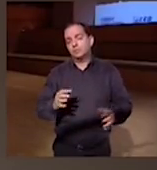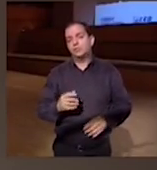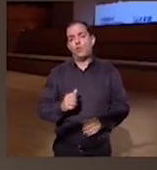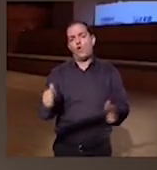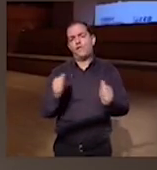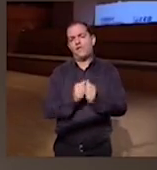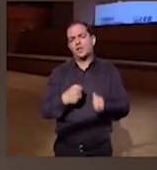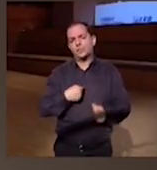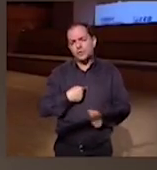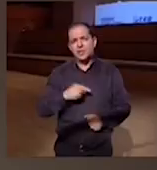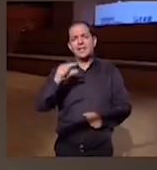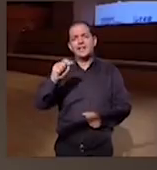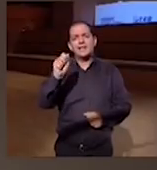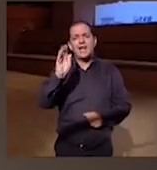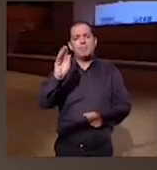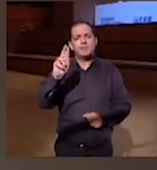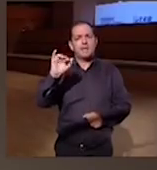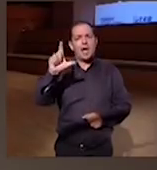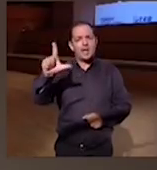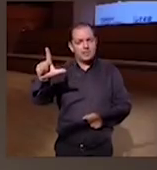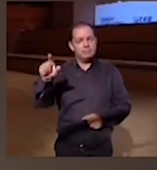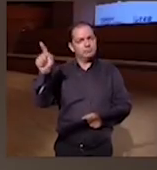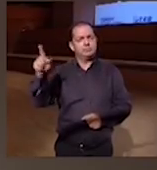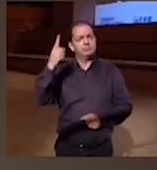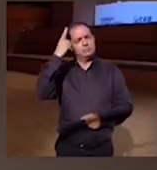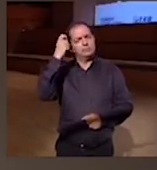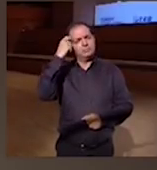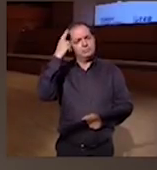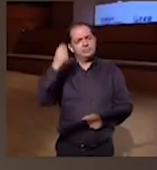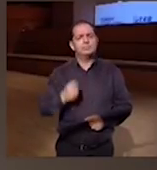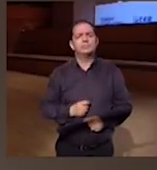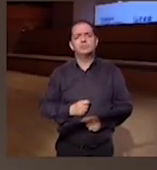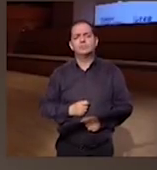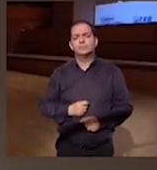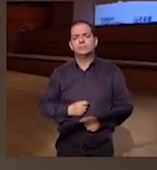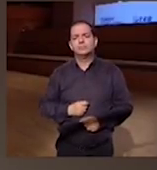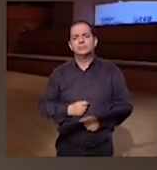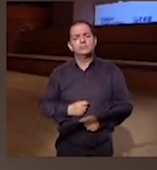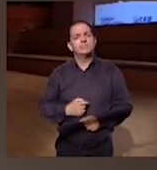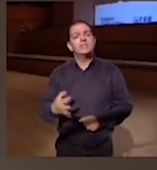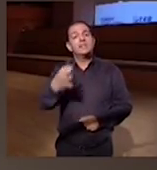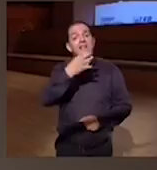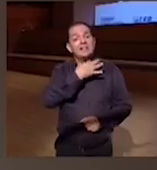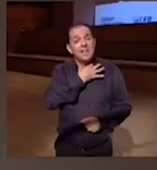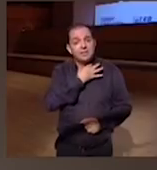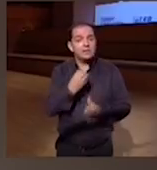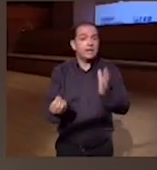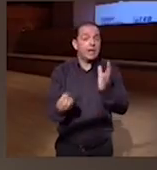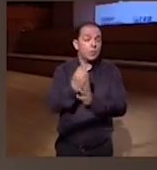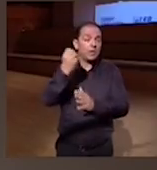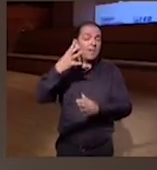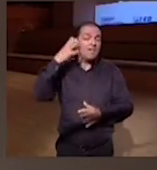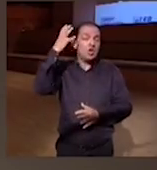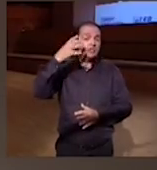μου Ζίγμαρ Γκάμπριελ το γνωρίζει πολύ καλά, χρειάζεται μια νέα αντίληψη για την